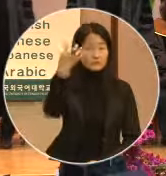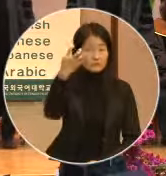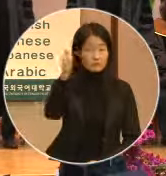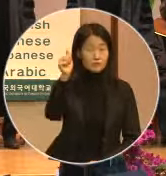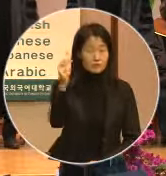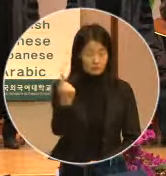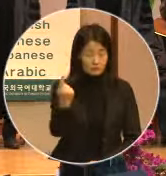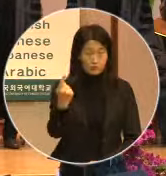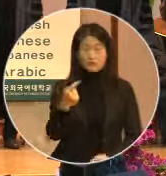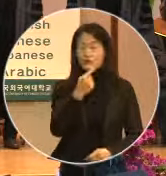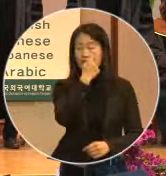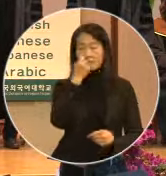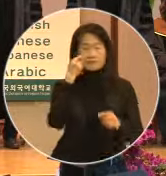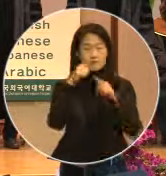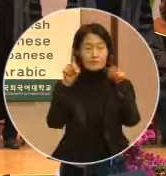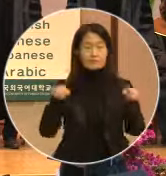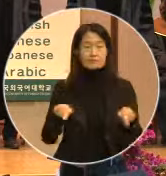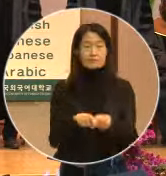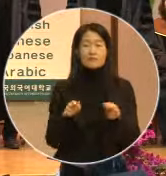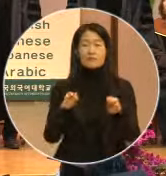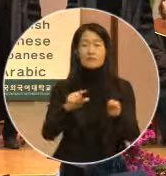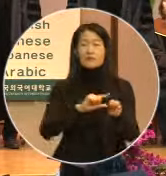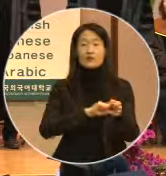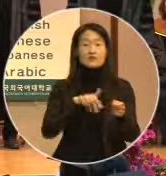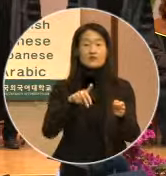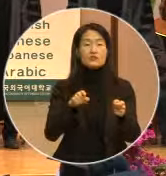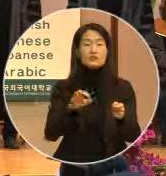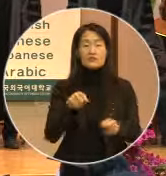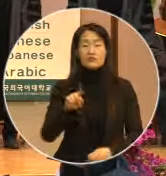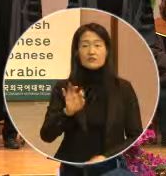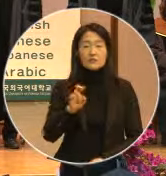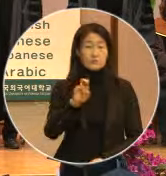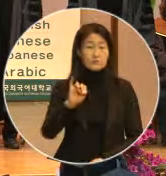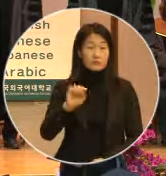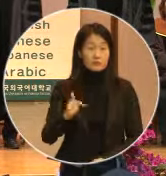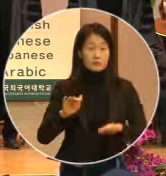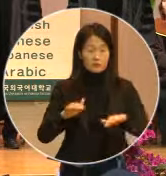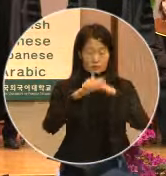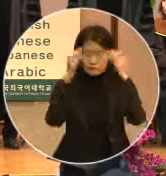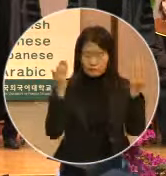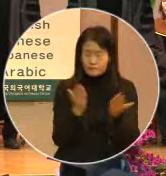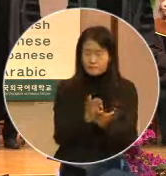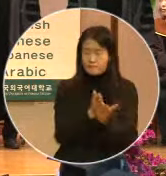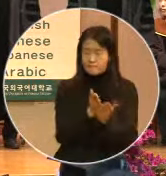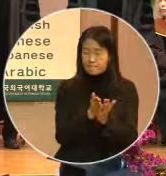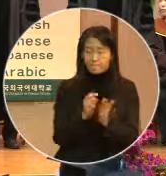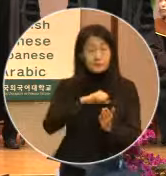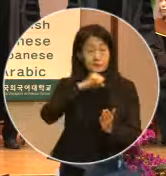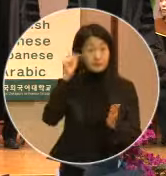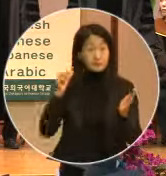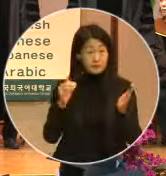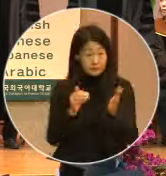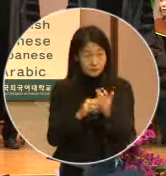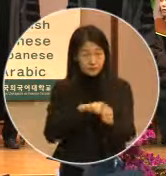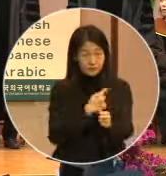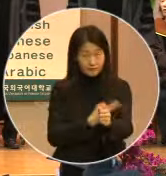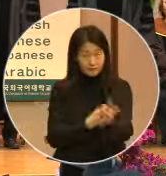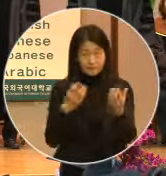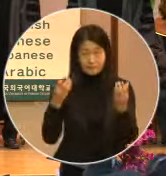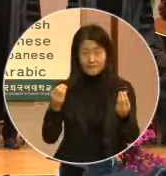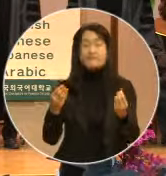제240호 학위증 성명 정상민 이 사람은 본 대학교 소정의 전 과정을 이수하고 학사의